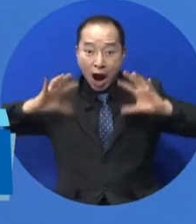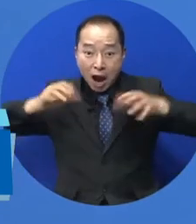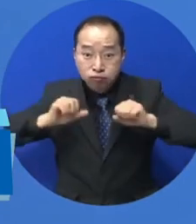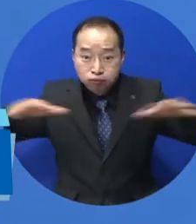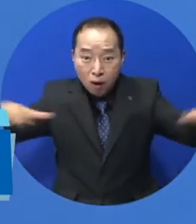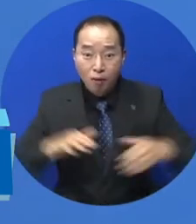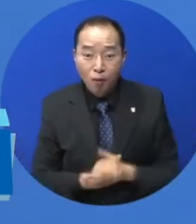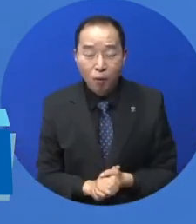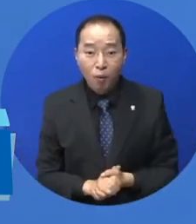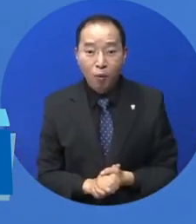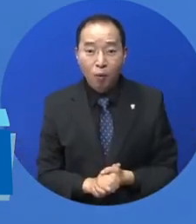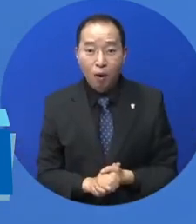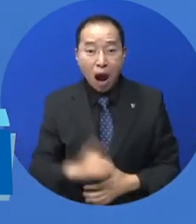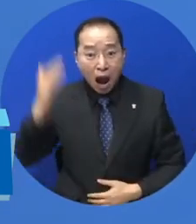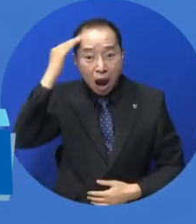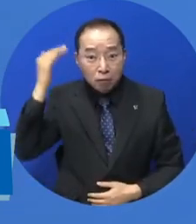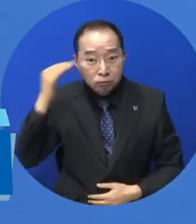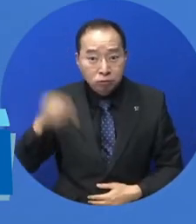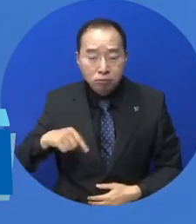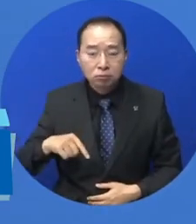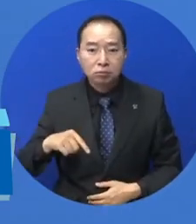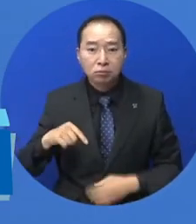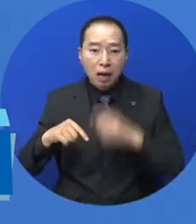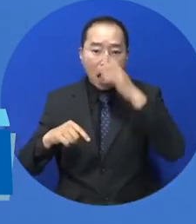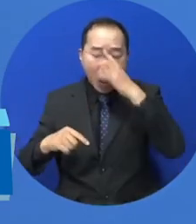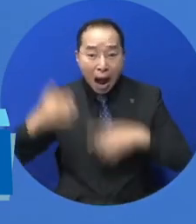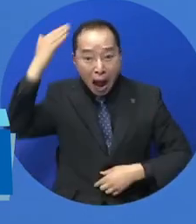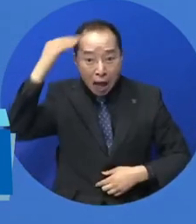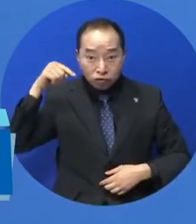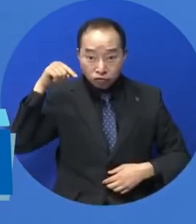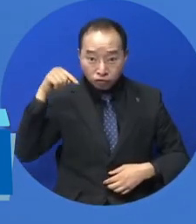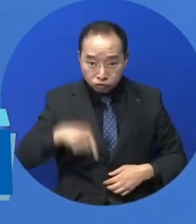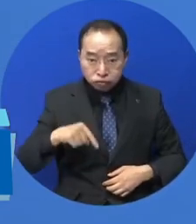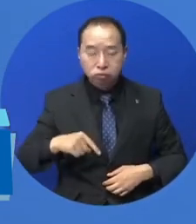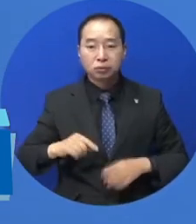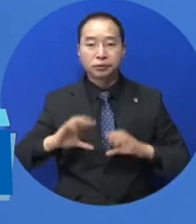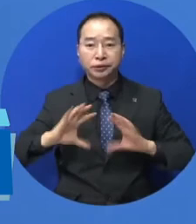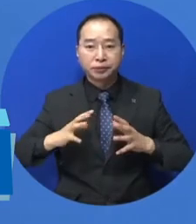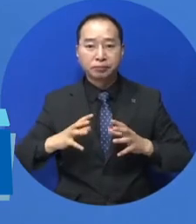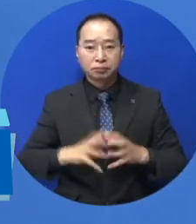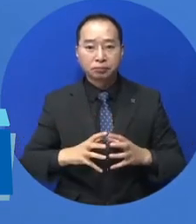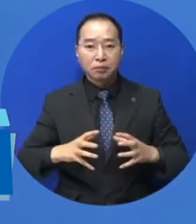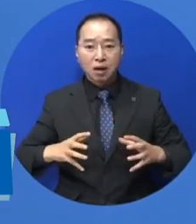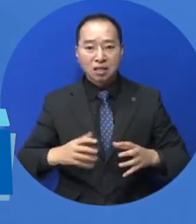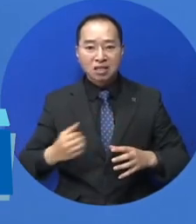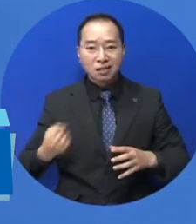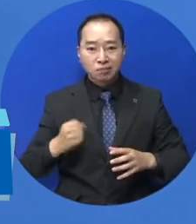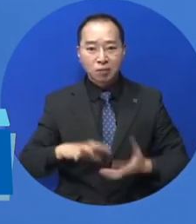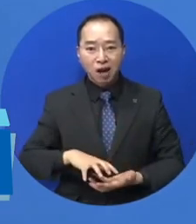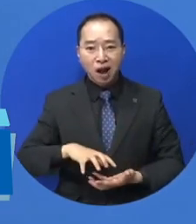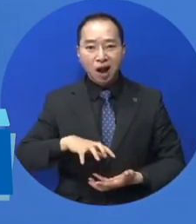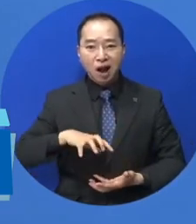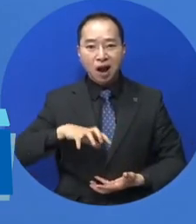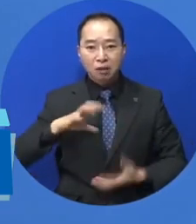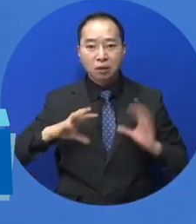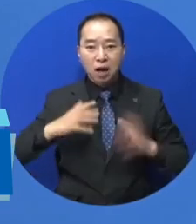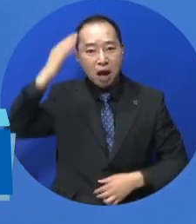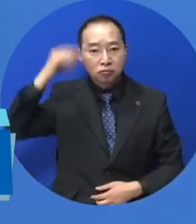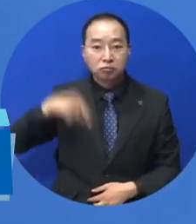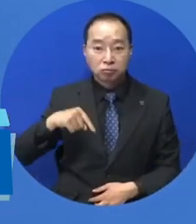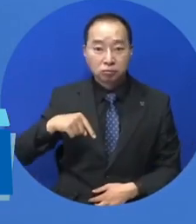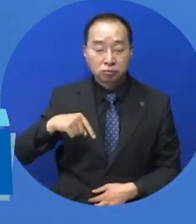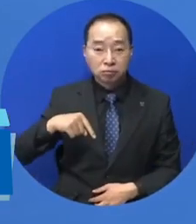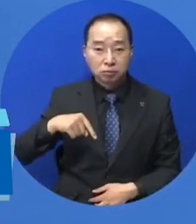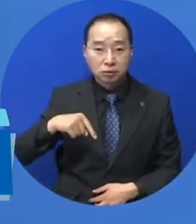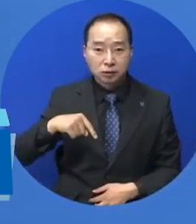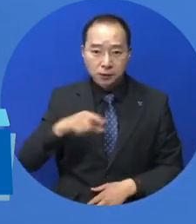이 대한민국의 프리미엄이 점점 축적돼 가고 있는 그러한 나라입니다. 그래서 이것을